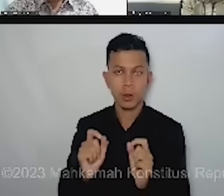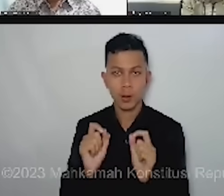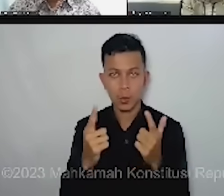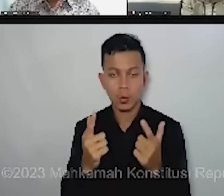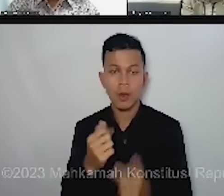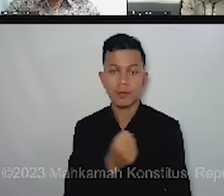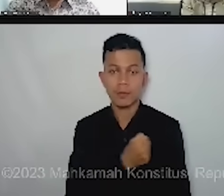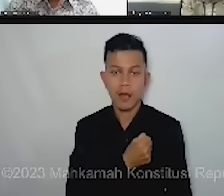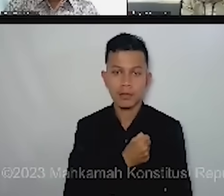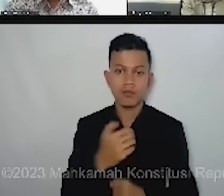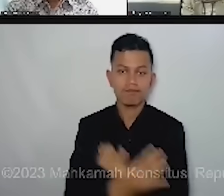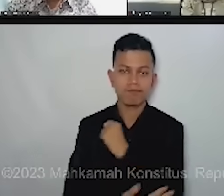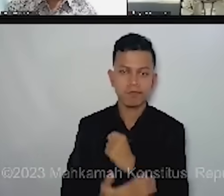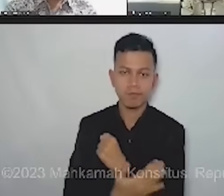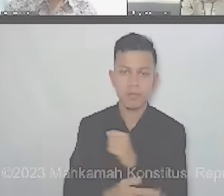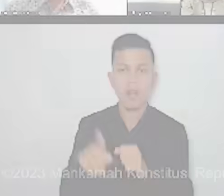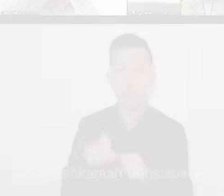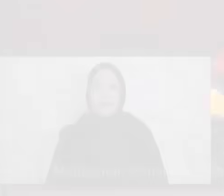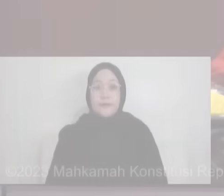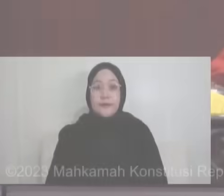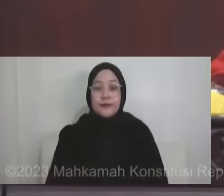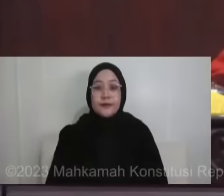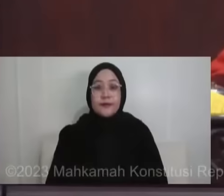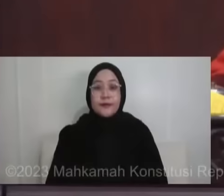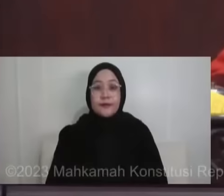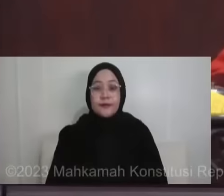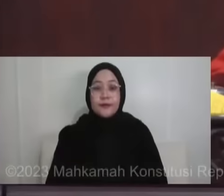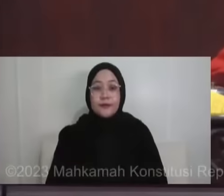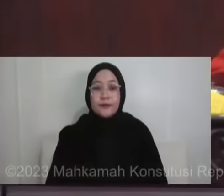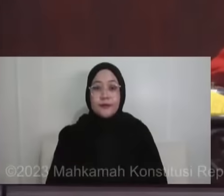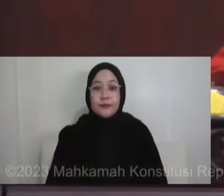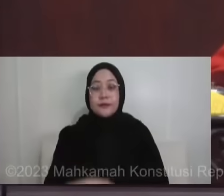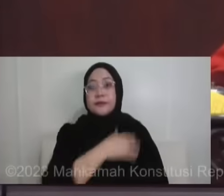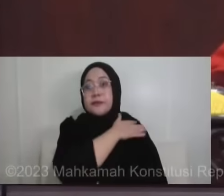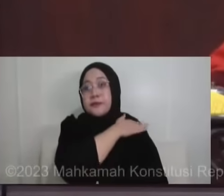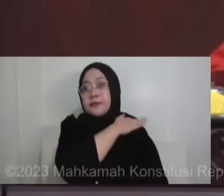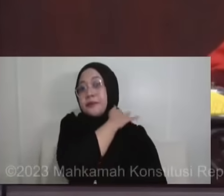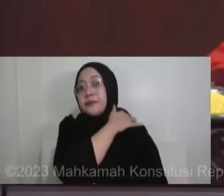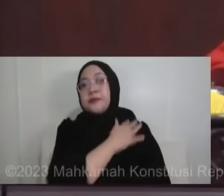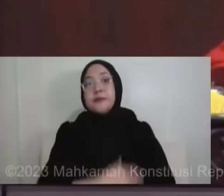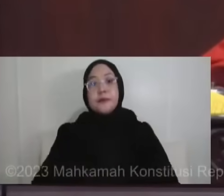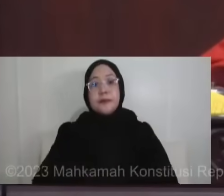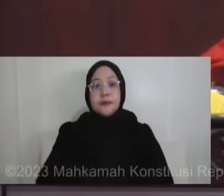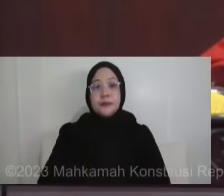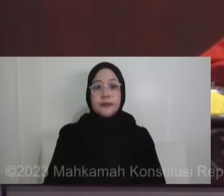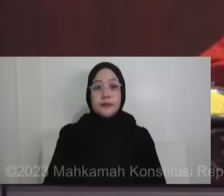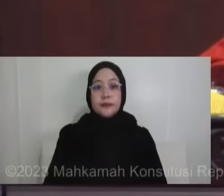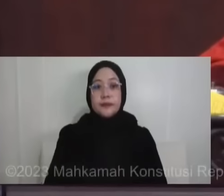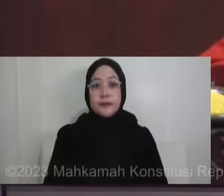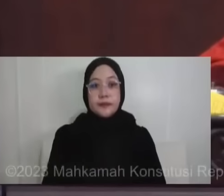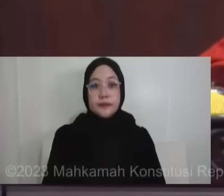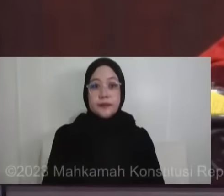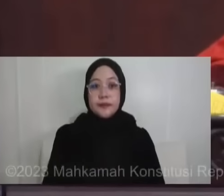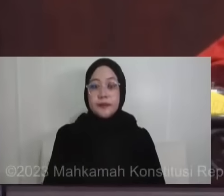Prayudi dan Mikel gorbevdom MK memiliki sejumlah pertimbangan menolak gugatan seperti yang